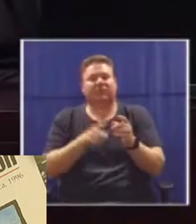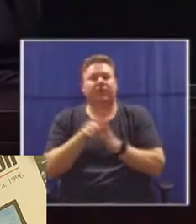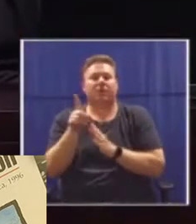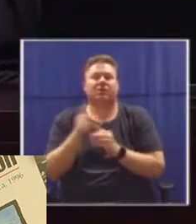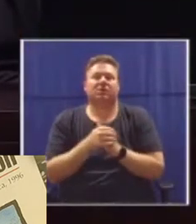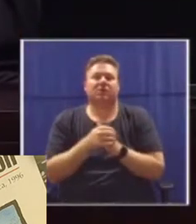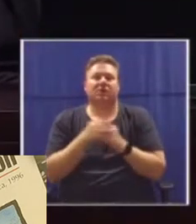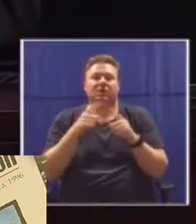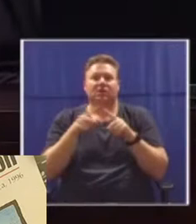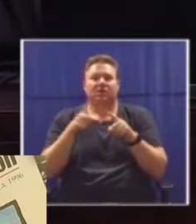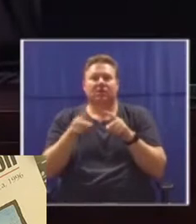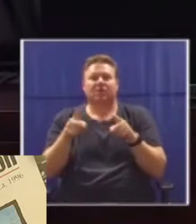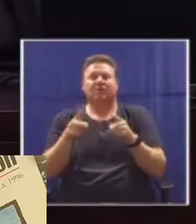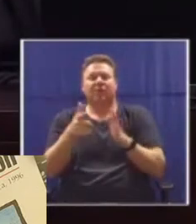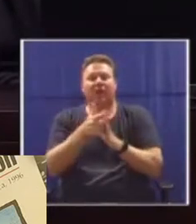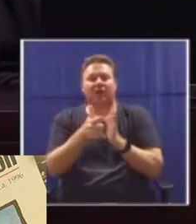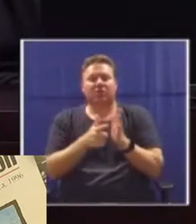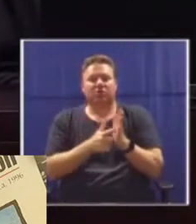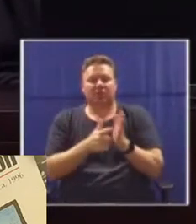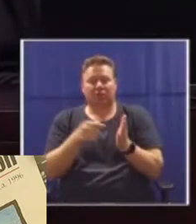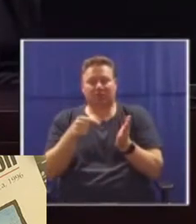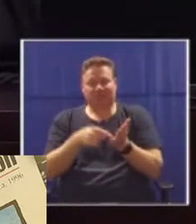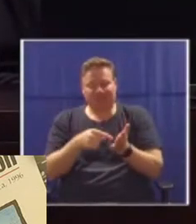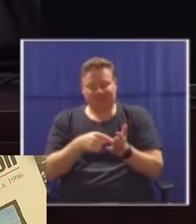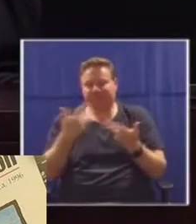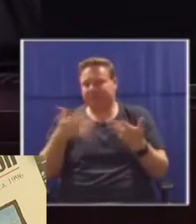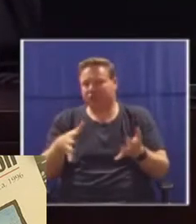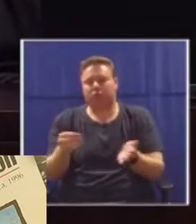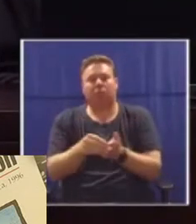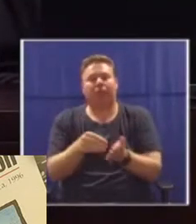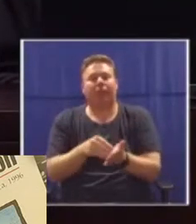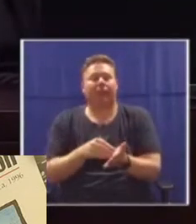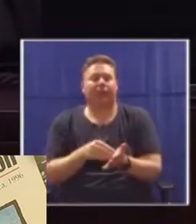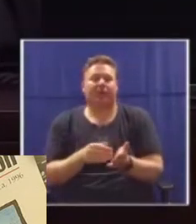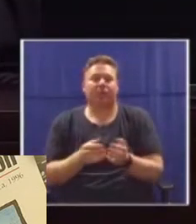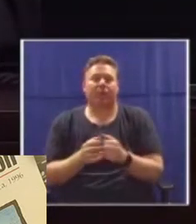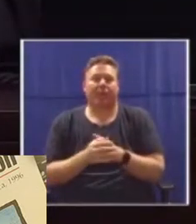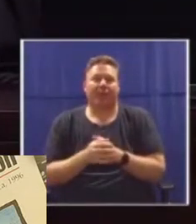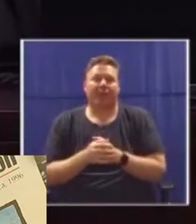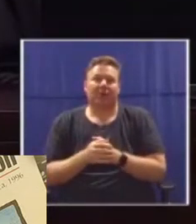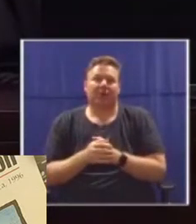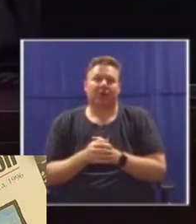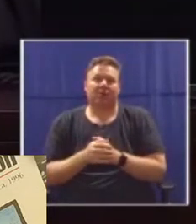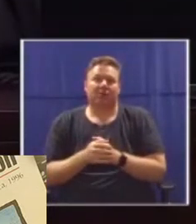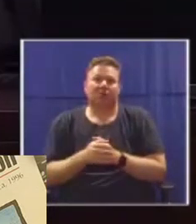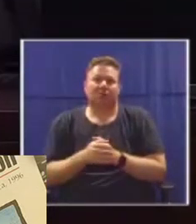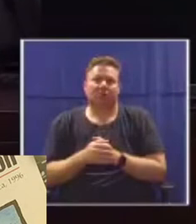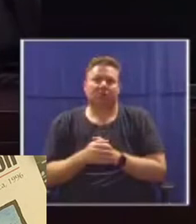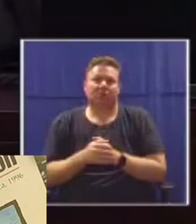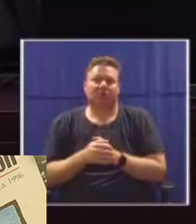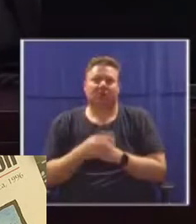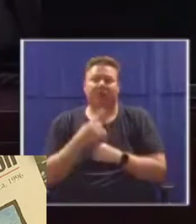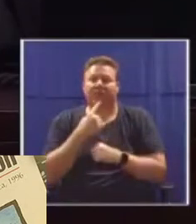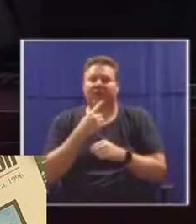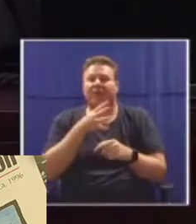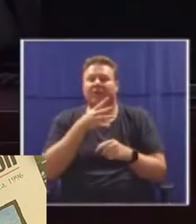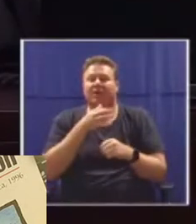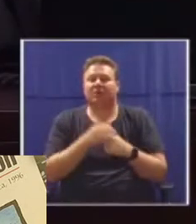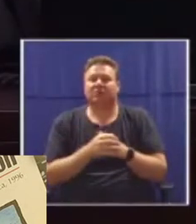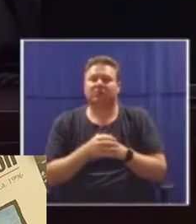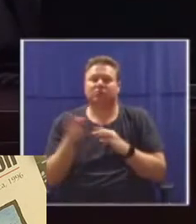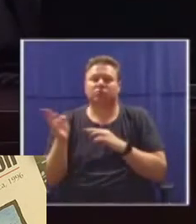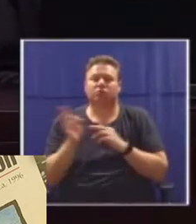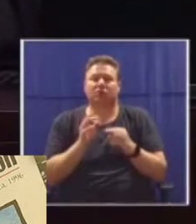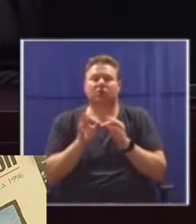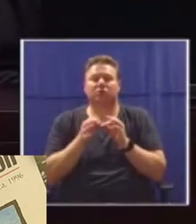of different pieces of legislation has been passed and needed to be connected to this legislation. Dit maak ook voorsiening dat geskikte